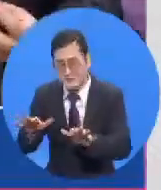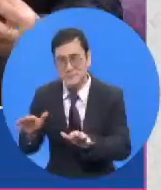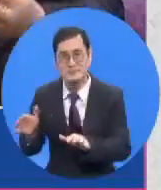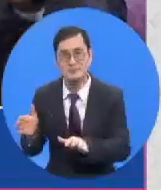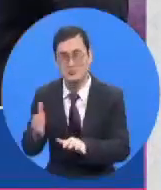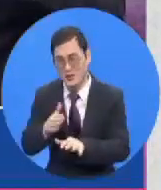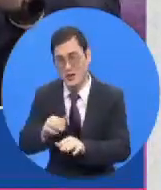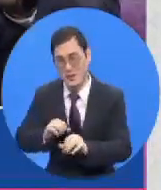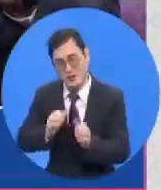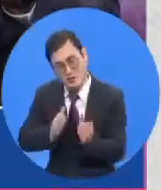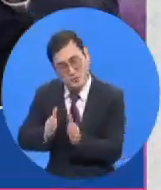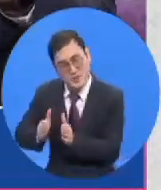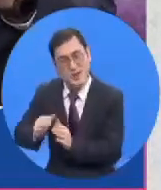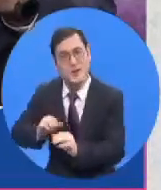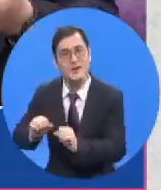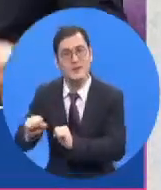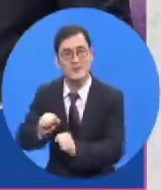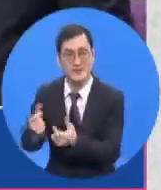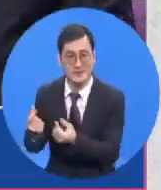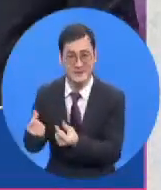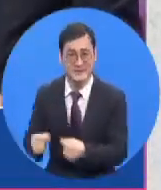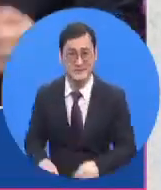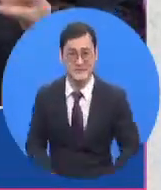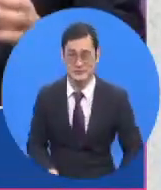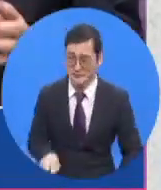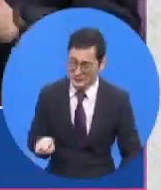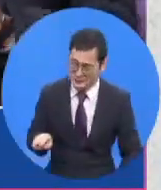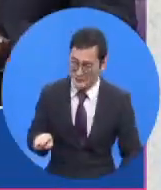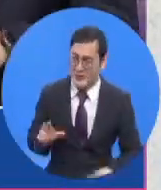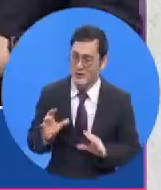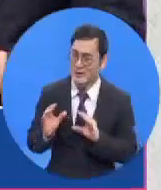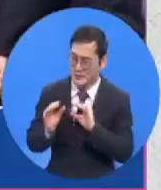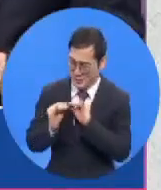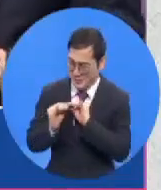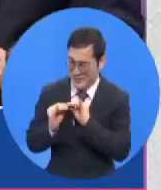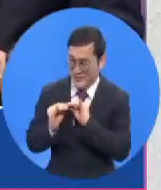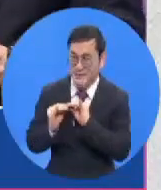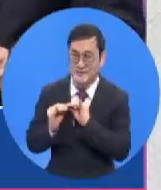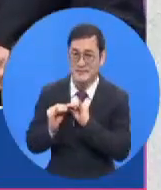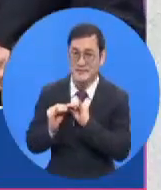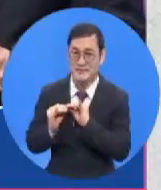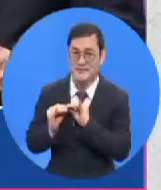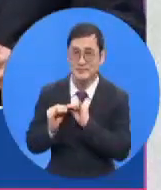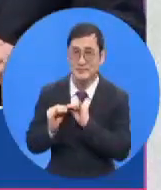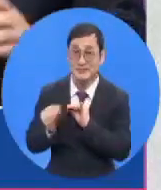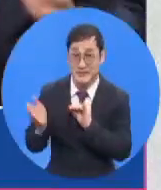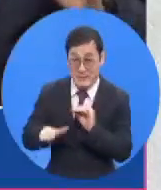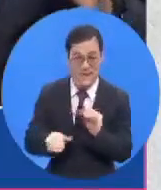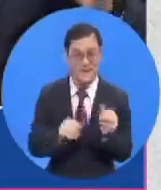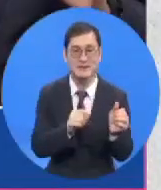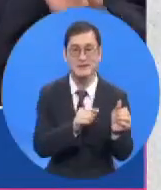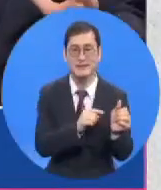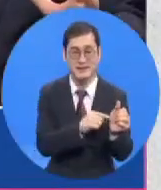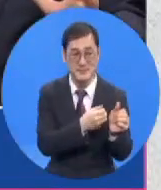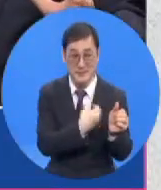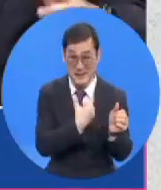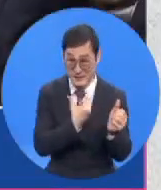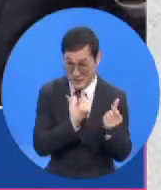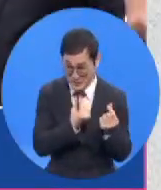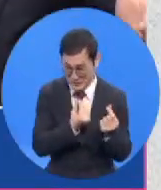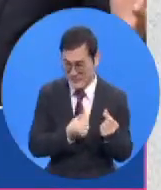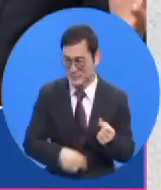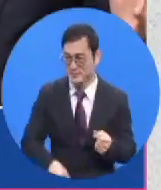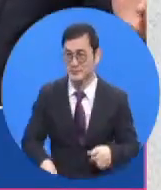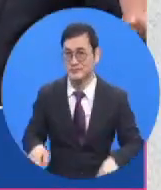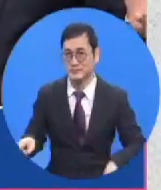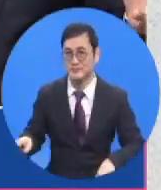지사 입장을 충분히 이해하고 동의를 하는 부분이 있어요. 예. 있는데 그것이 김종민 의원의 지적대로 그런 논의를